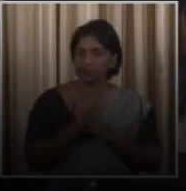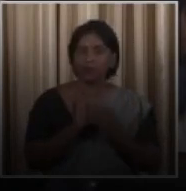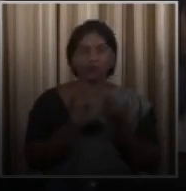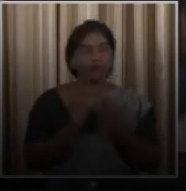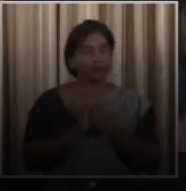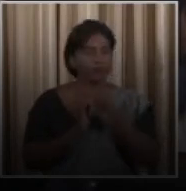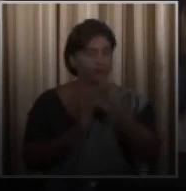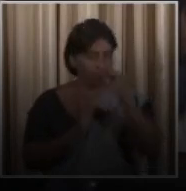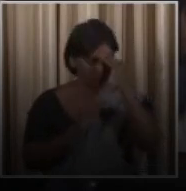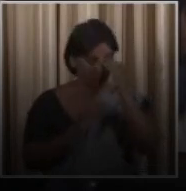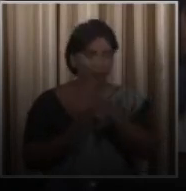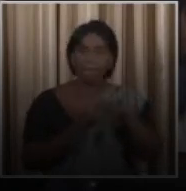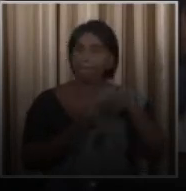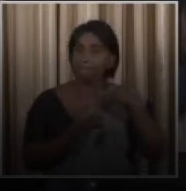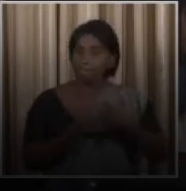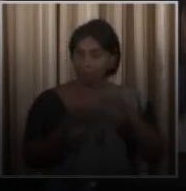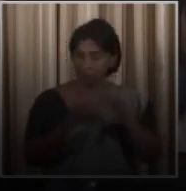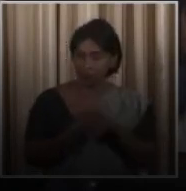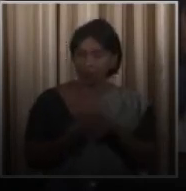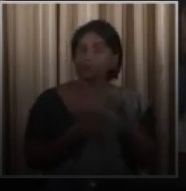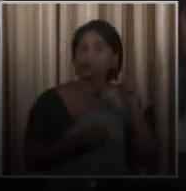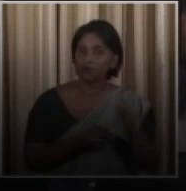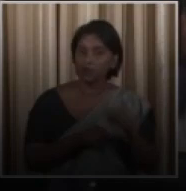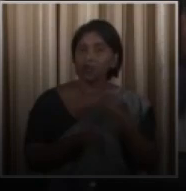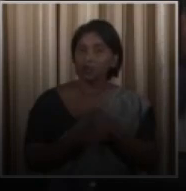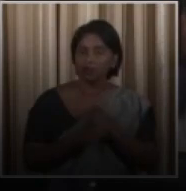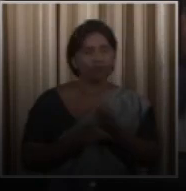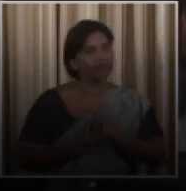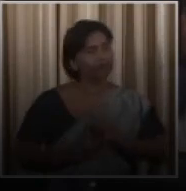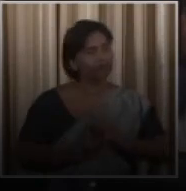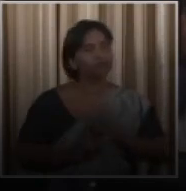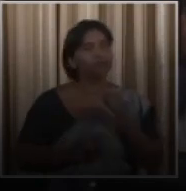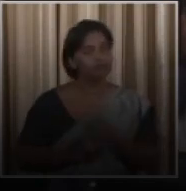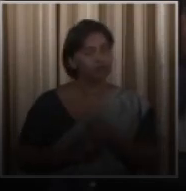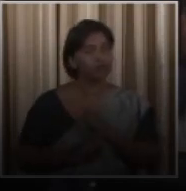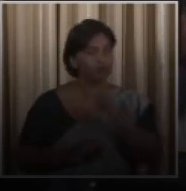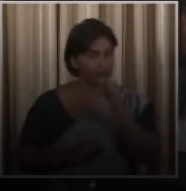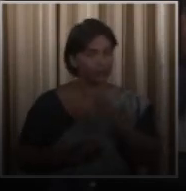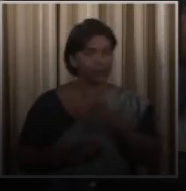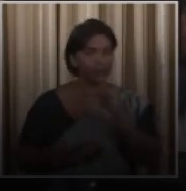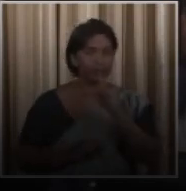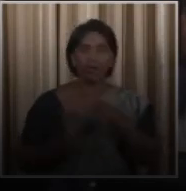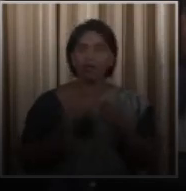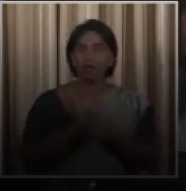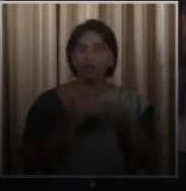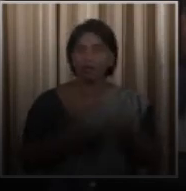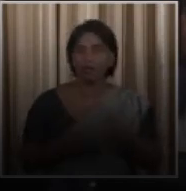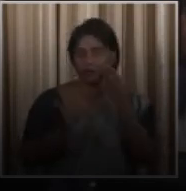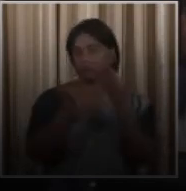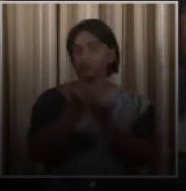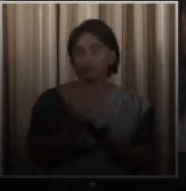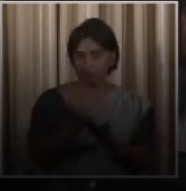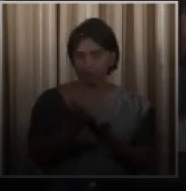ගරු කතානායකතුමාගේ ප්‍රධානත්වයෙන් තිබුණේ එතෙන්දී ආණ්ඩුවේ ස්ථාවරය විදිහට පැහැදිලිව අපි කිව්වා මේ පනතද ඉදිරිපත් කරනවා